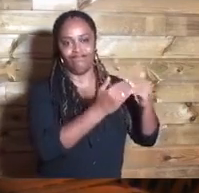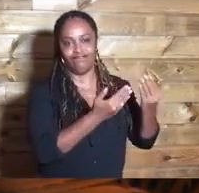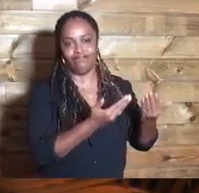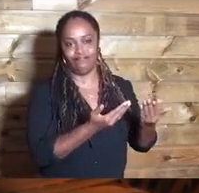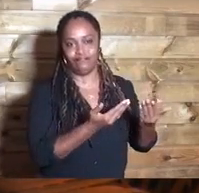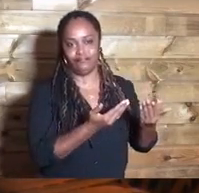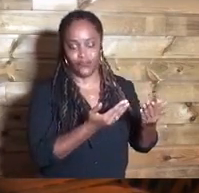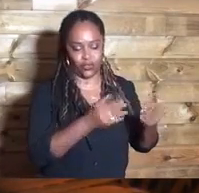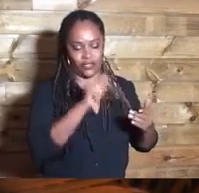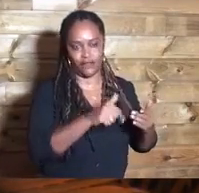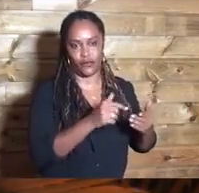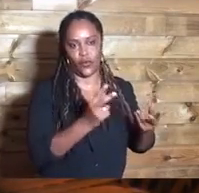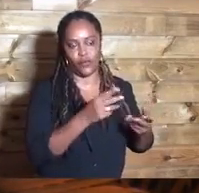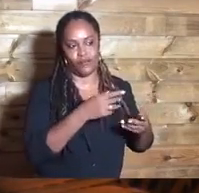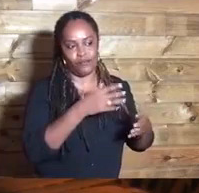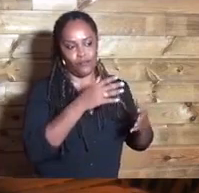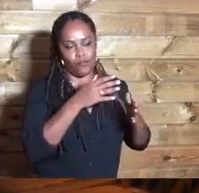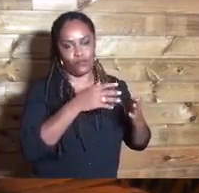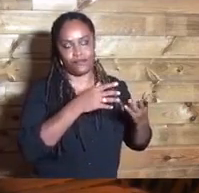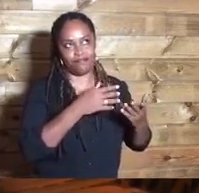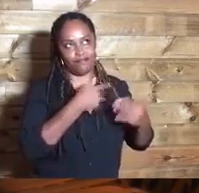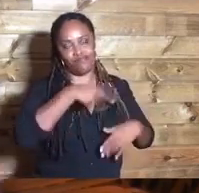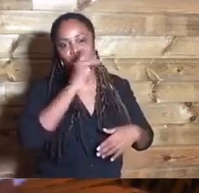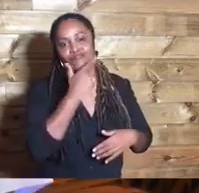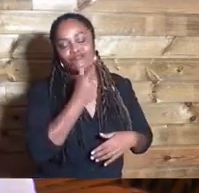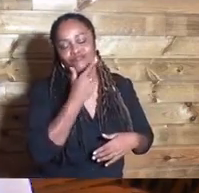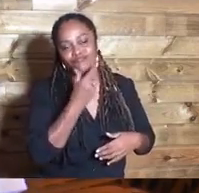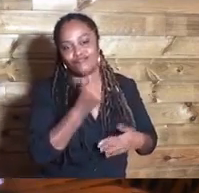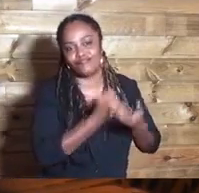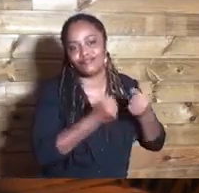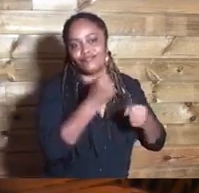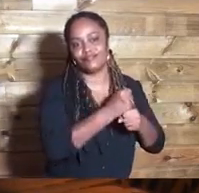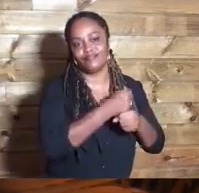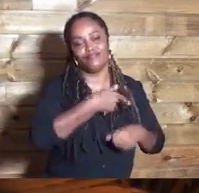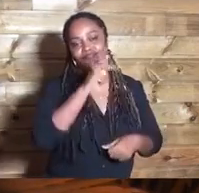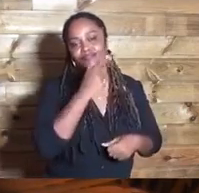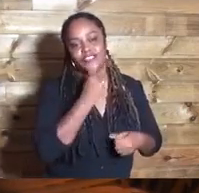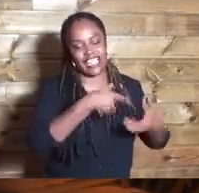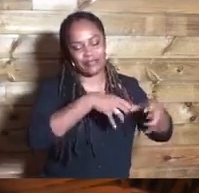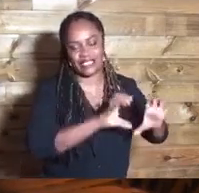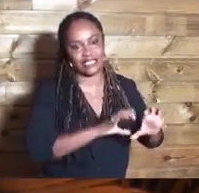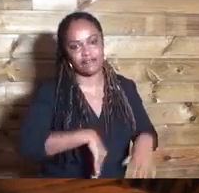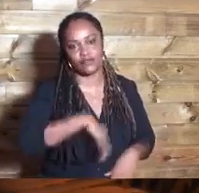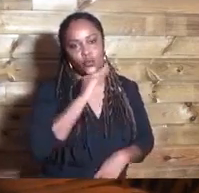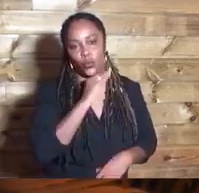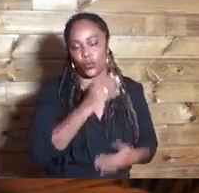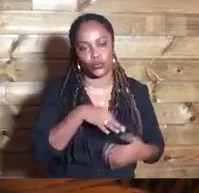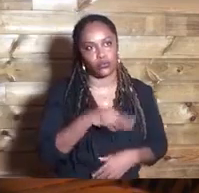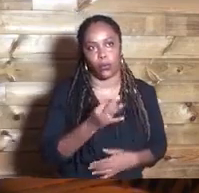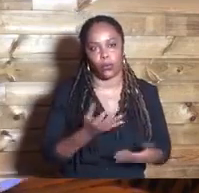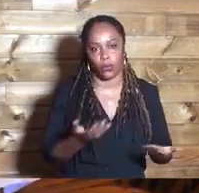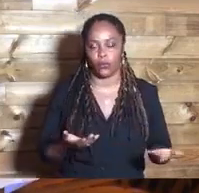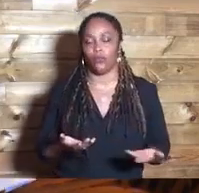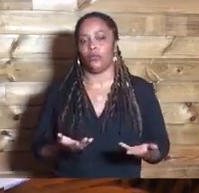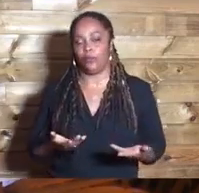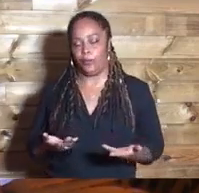l'eau si entreprise tout seul démêlé avec toute tracasserie administrative. Et nous savons français fort dans bita